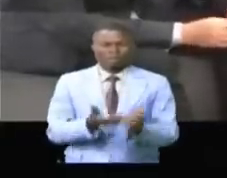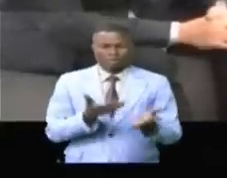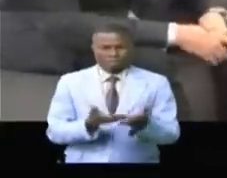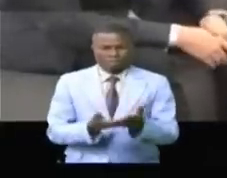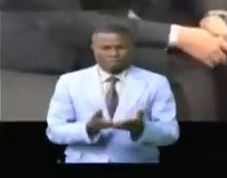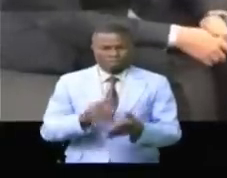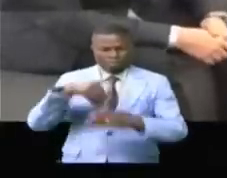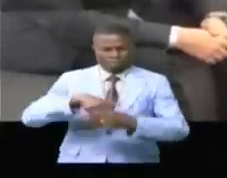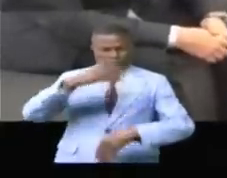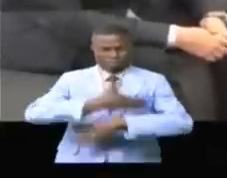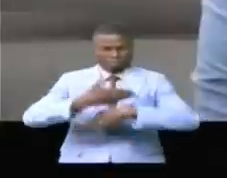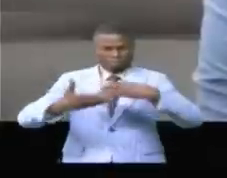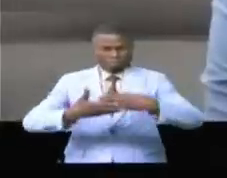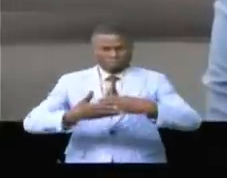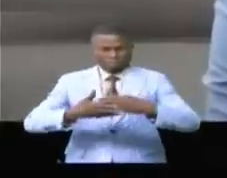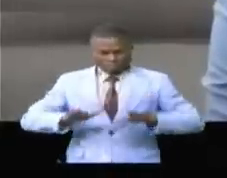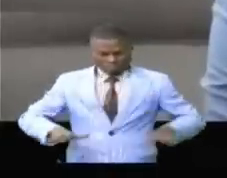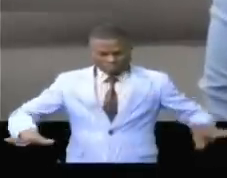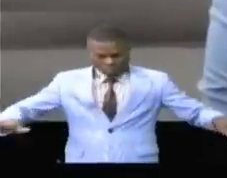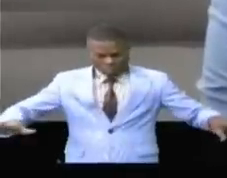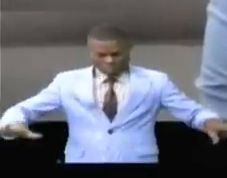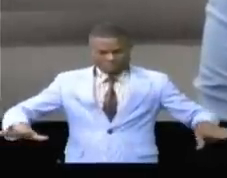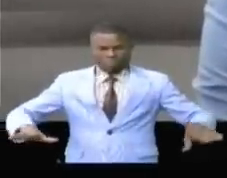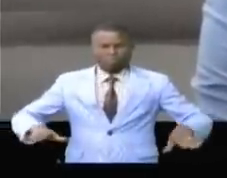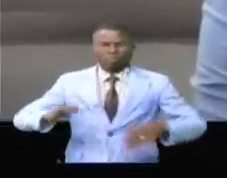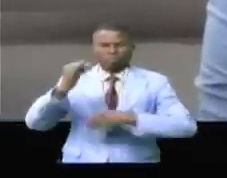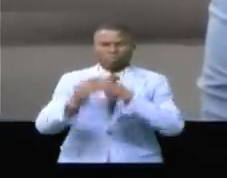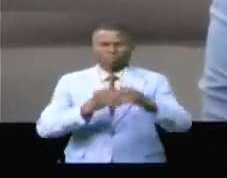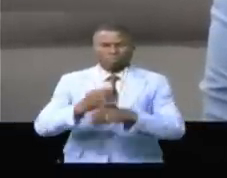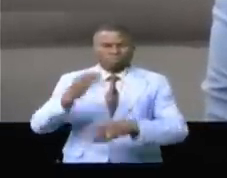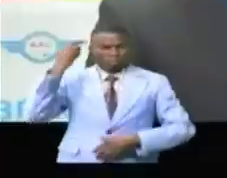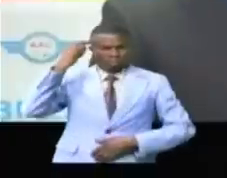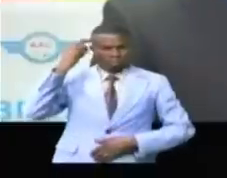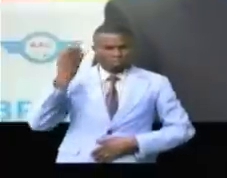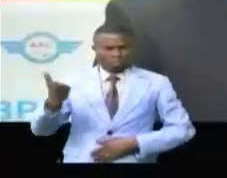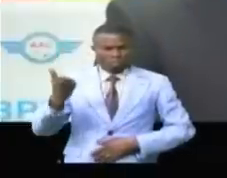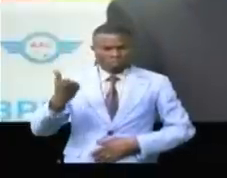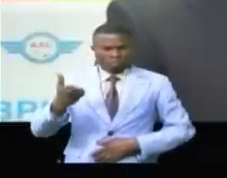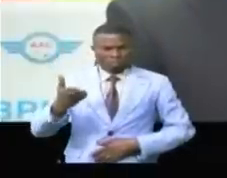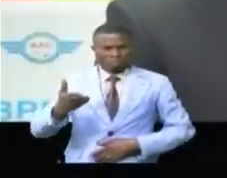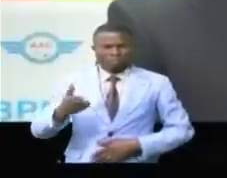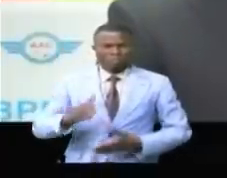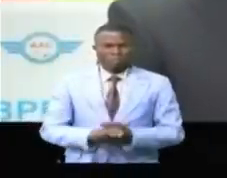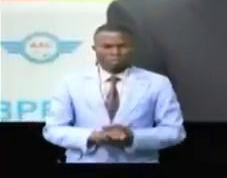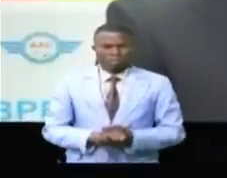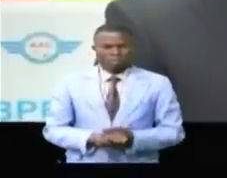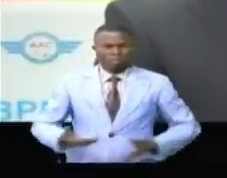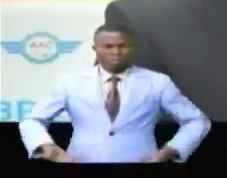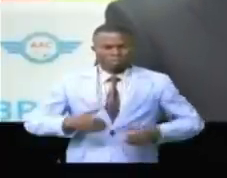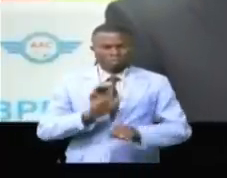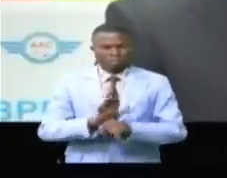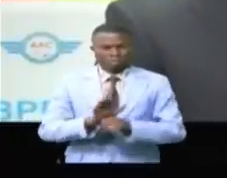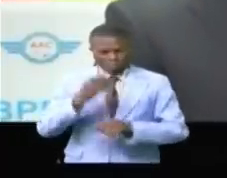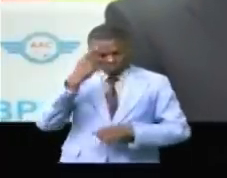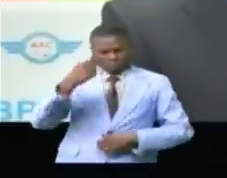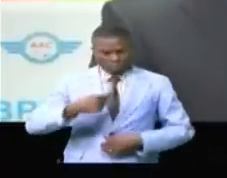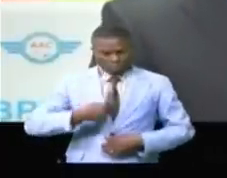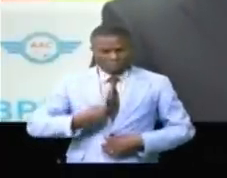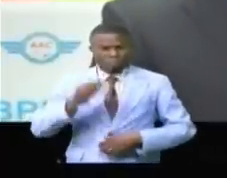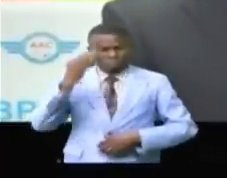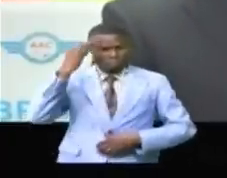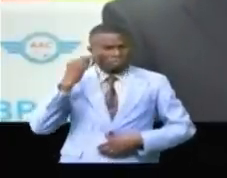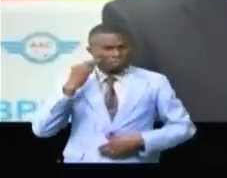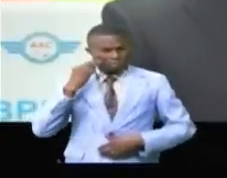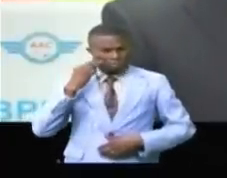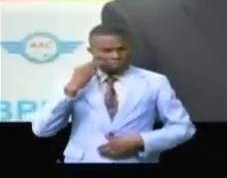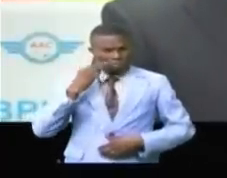dans la construction de l'aérogare de l'aéroport international d'Ndjili. Il s'agit aussi d'une bonne occasion pour moi et M. le ministre de faire